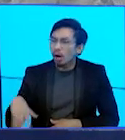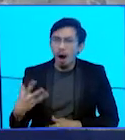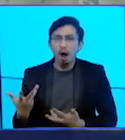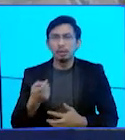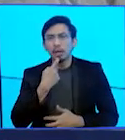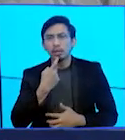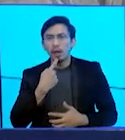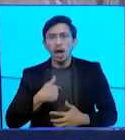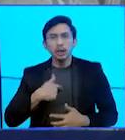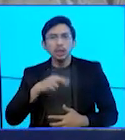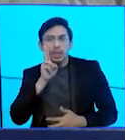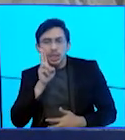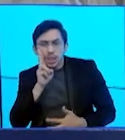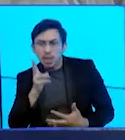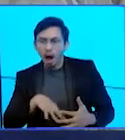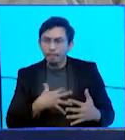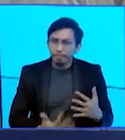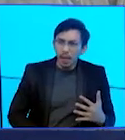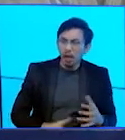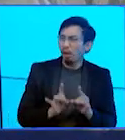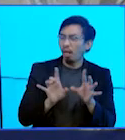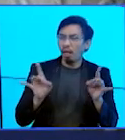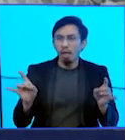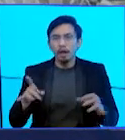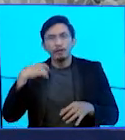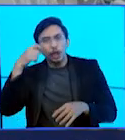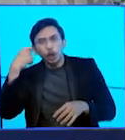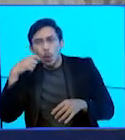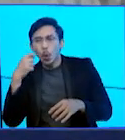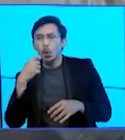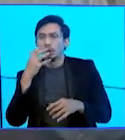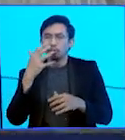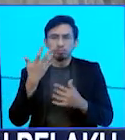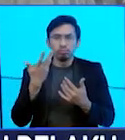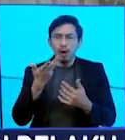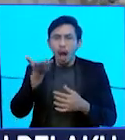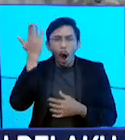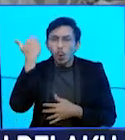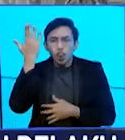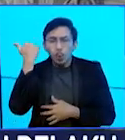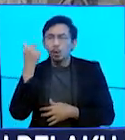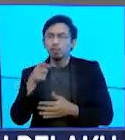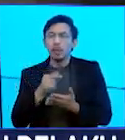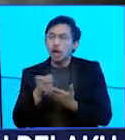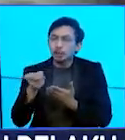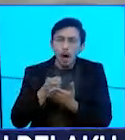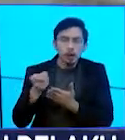mengeluarkan video-video aib-aib, video masa lalu, mengancam juga masa lalunya Aurel mau